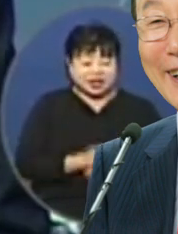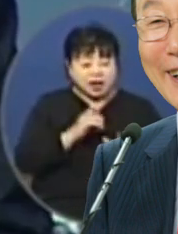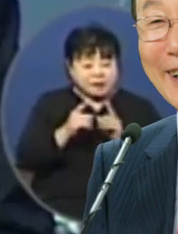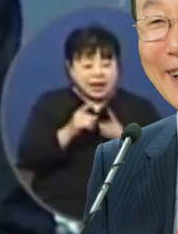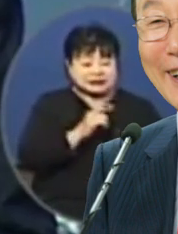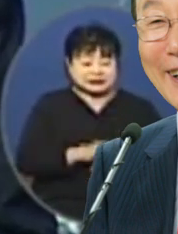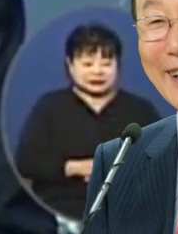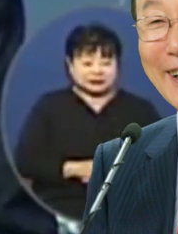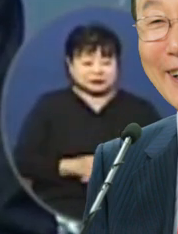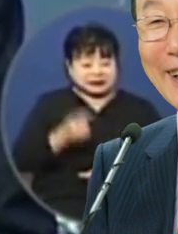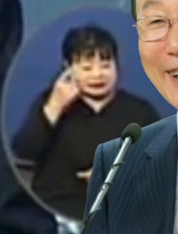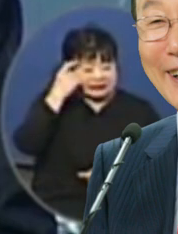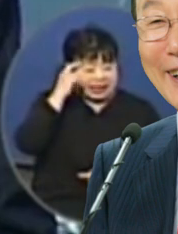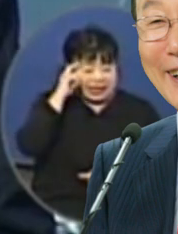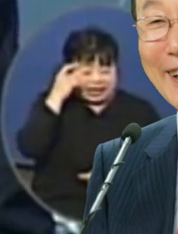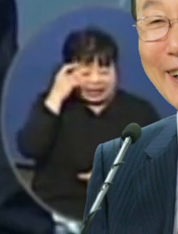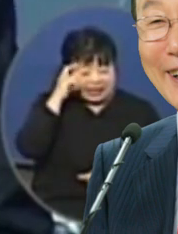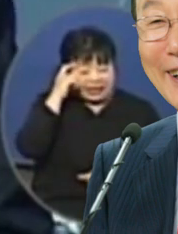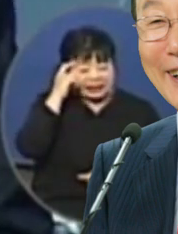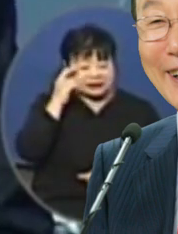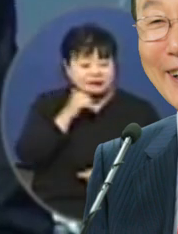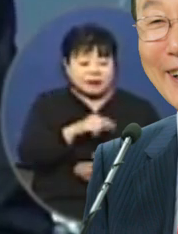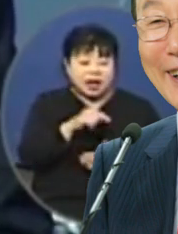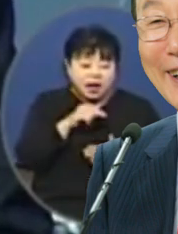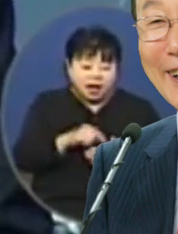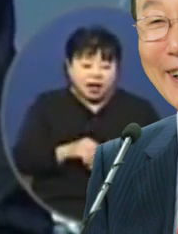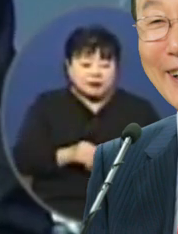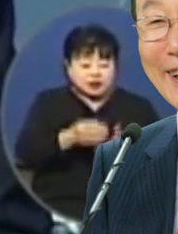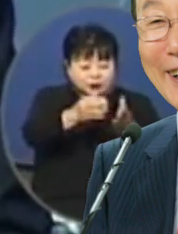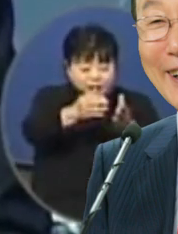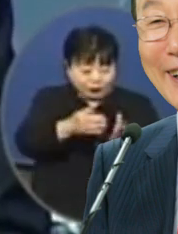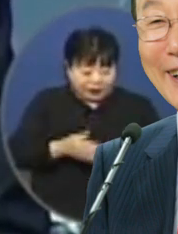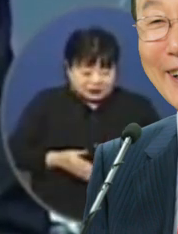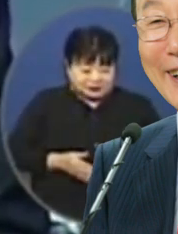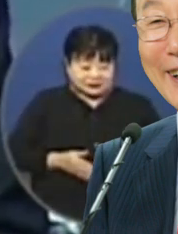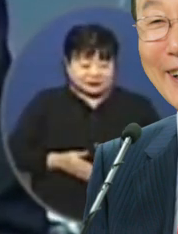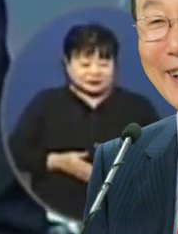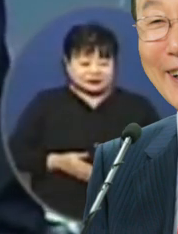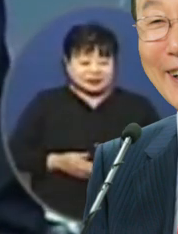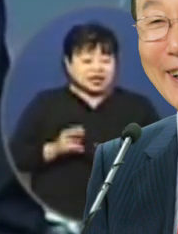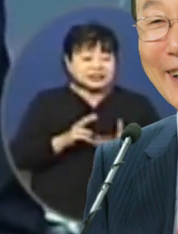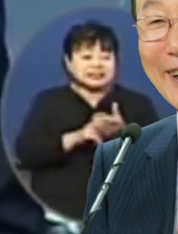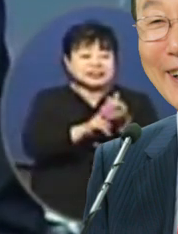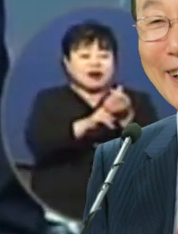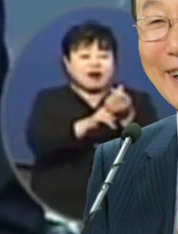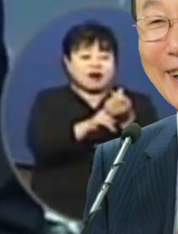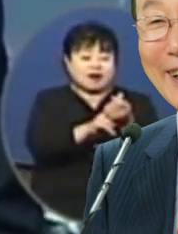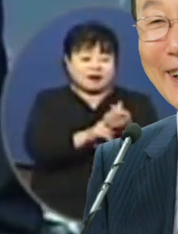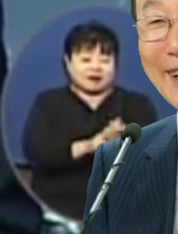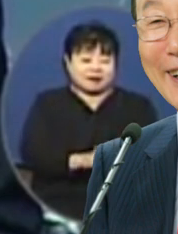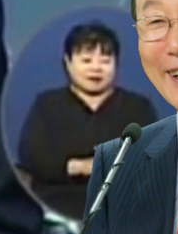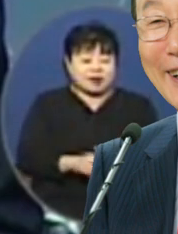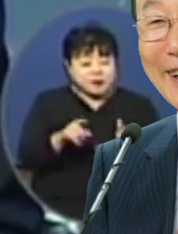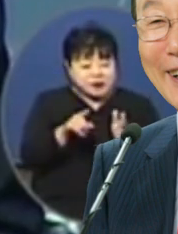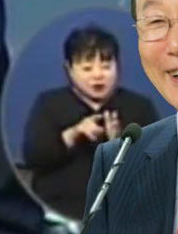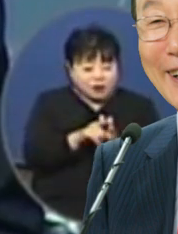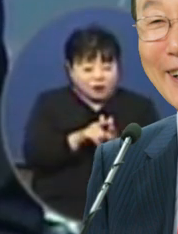말씀을 여러분 상상이라는 여러분의 마음을 통해서 여러분이 기적을